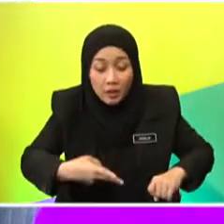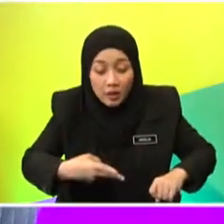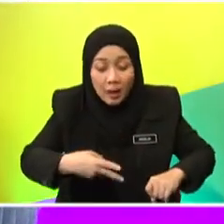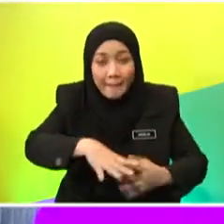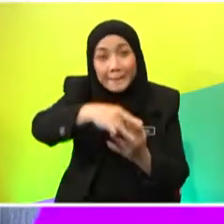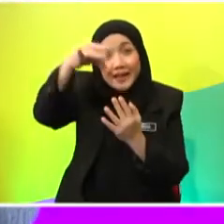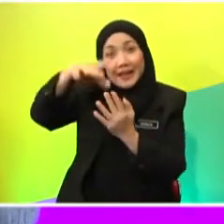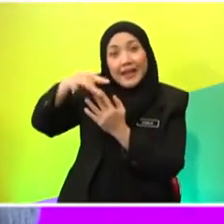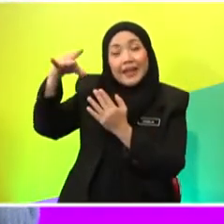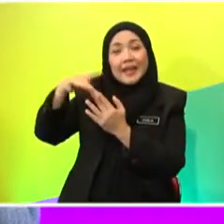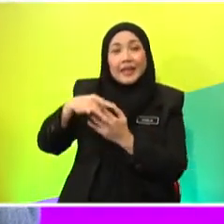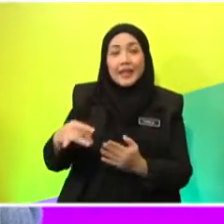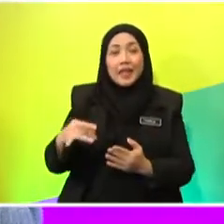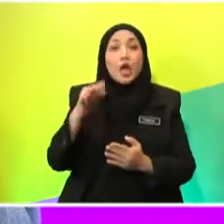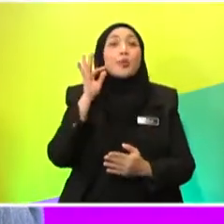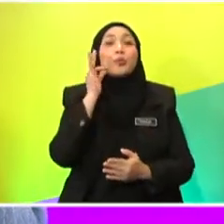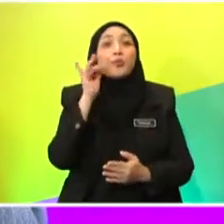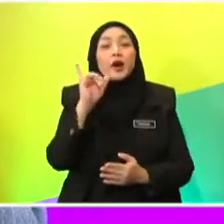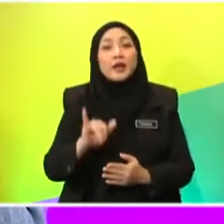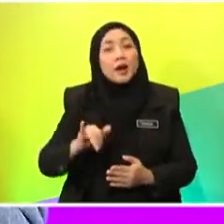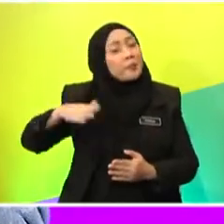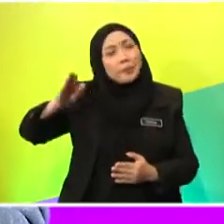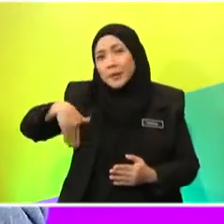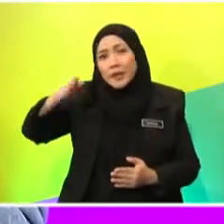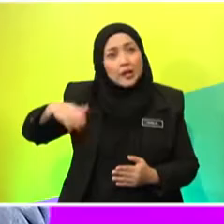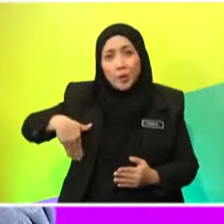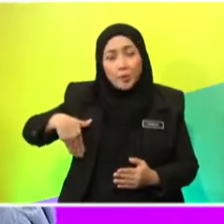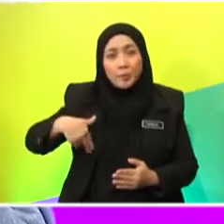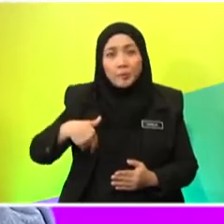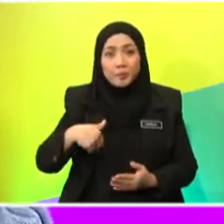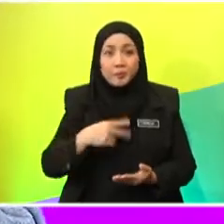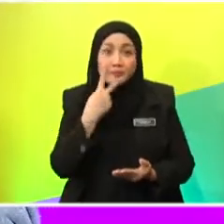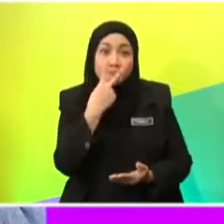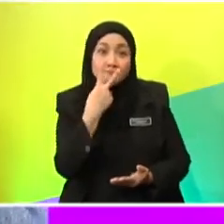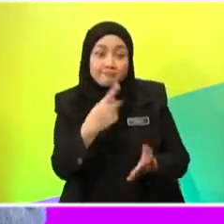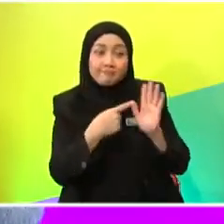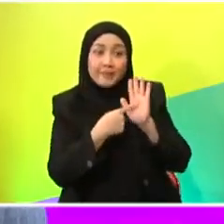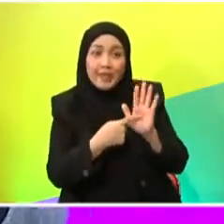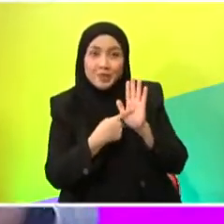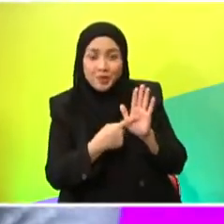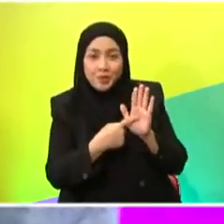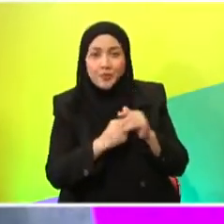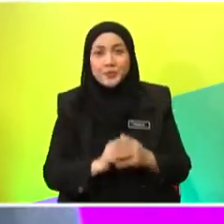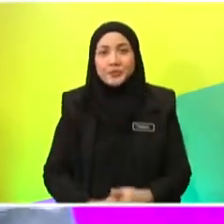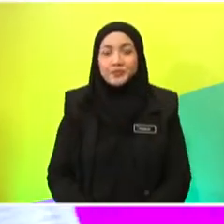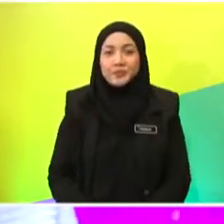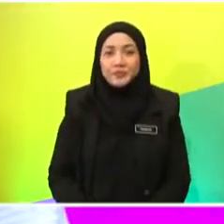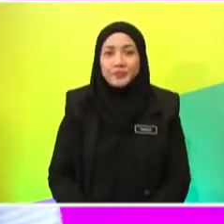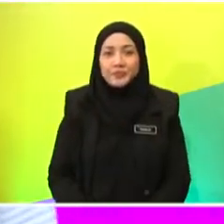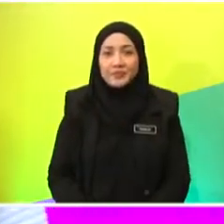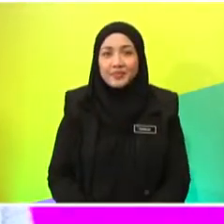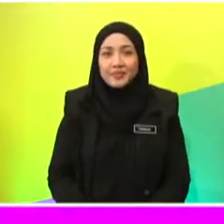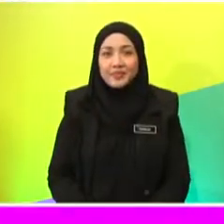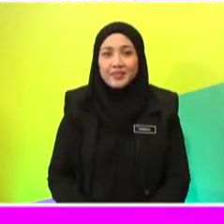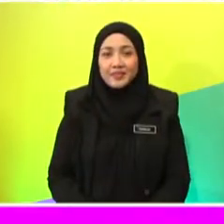yang saya lihat dekat dalam nih buah apel lagi yang ada ya dekat dalami mu eh ah